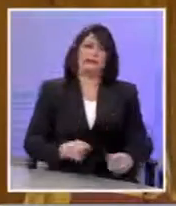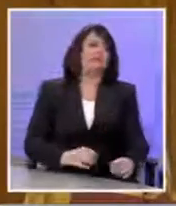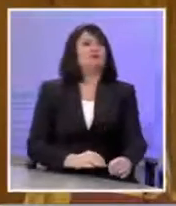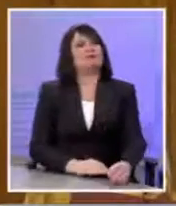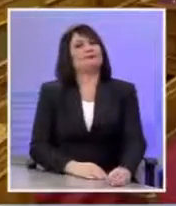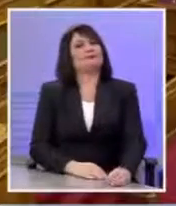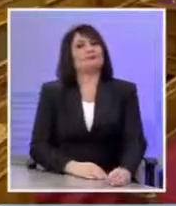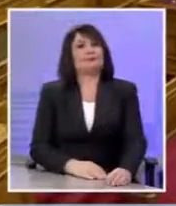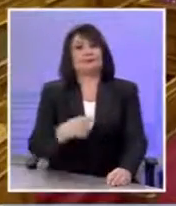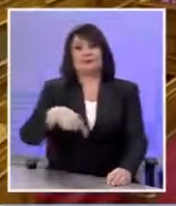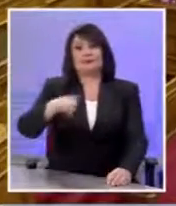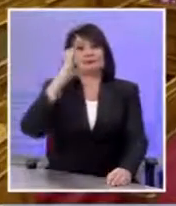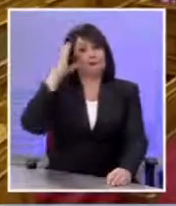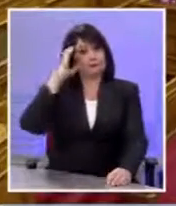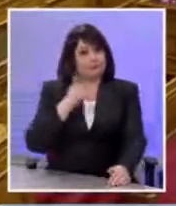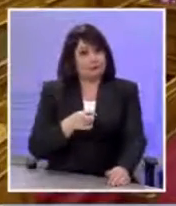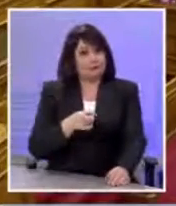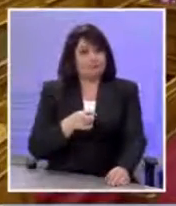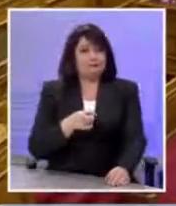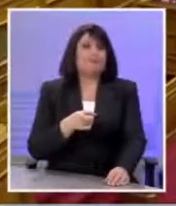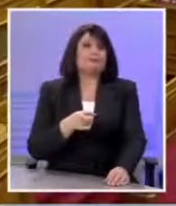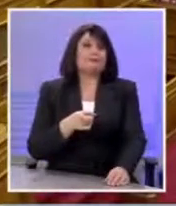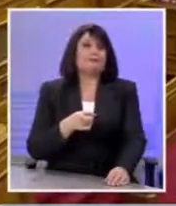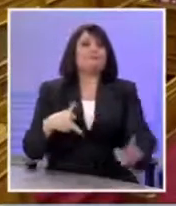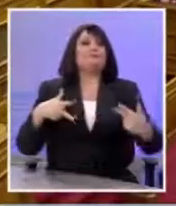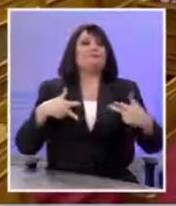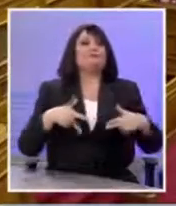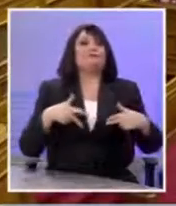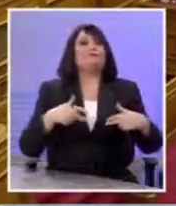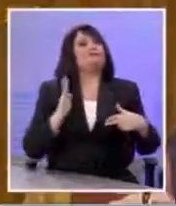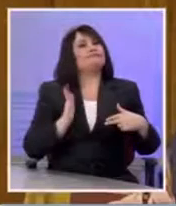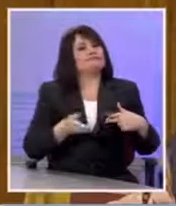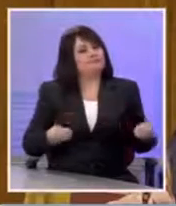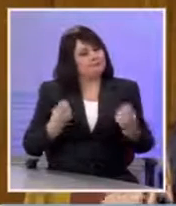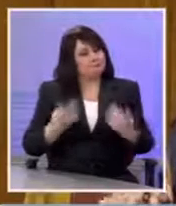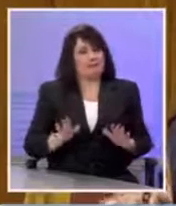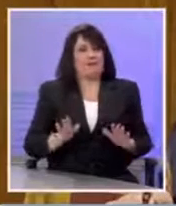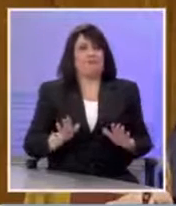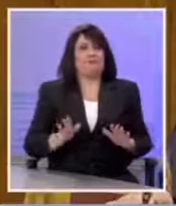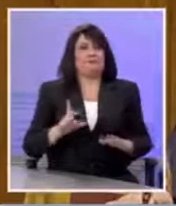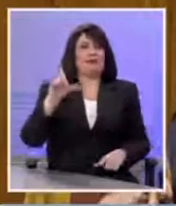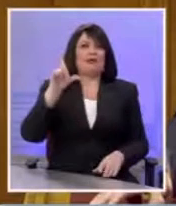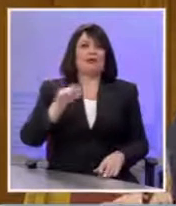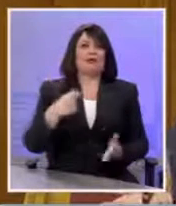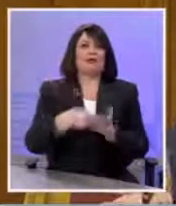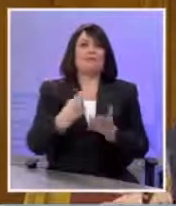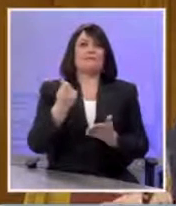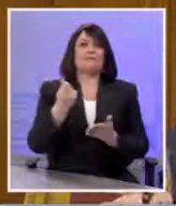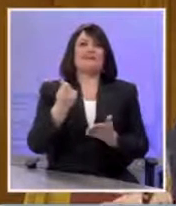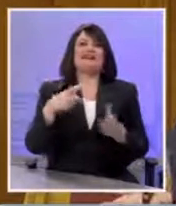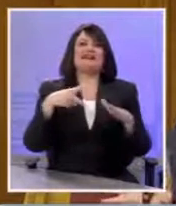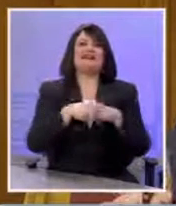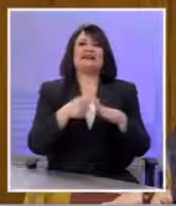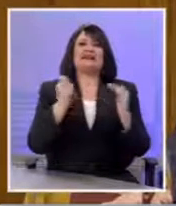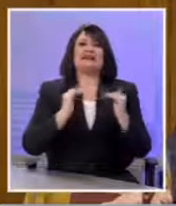Και θυμίζω εδώ ότι η κυβέρνηση εκεί που μπορούσε το έκανε. Μείωσε τις αμοιβές στο τάφι